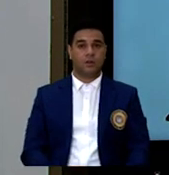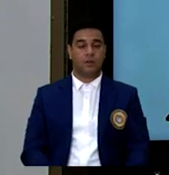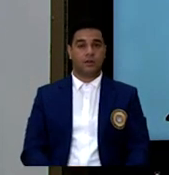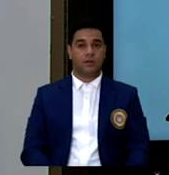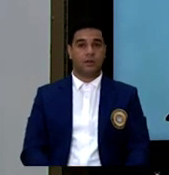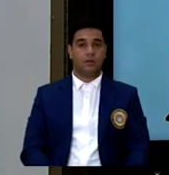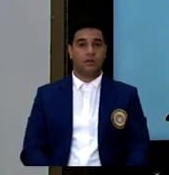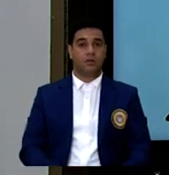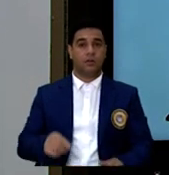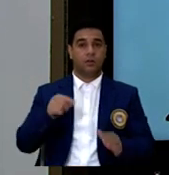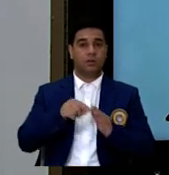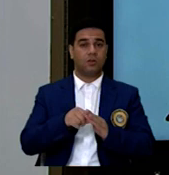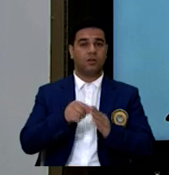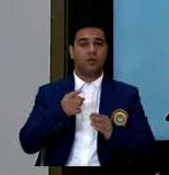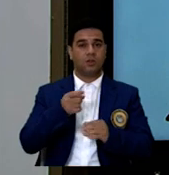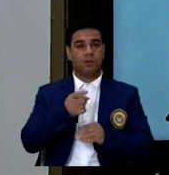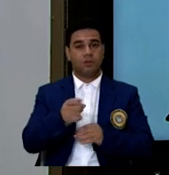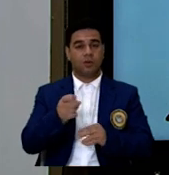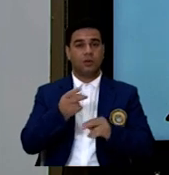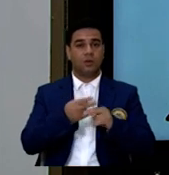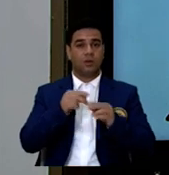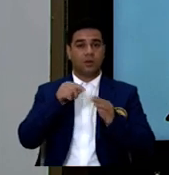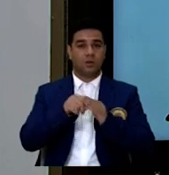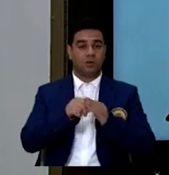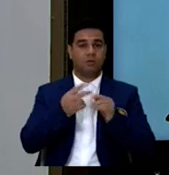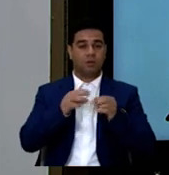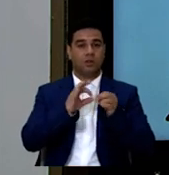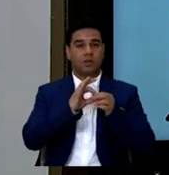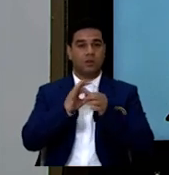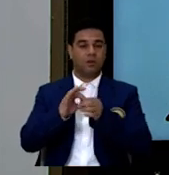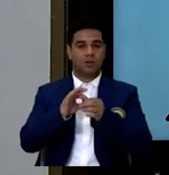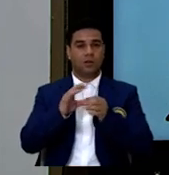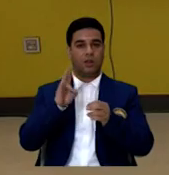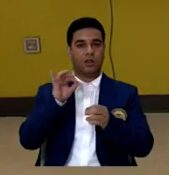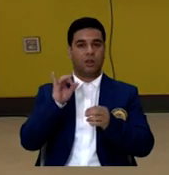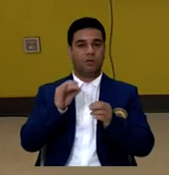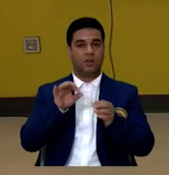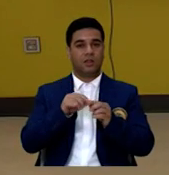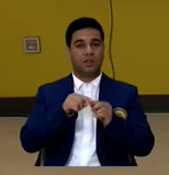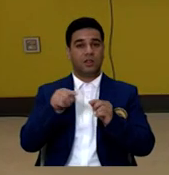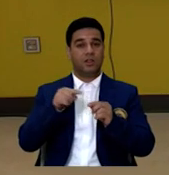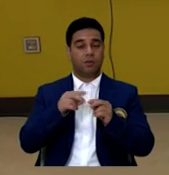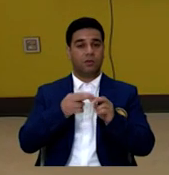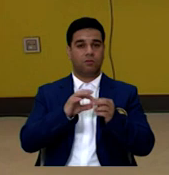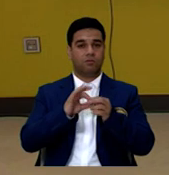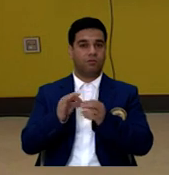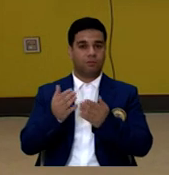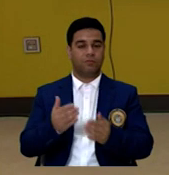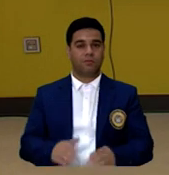Demak, halqali chuvalchanglarning nerv sistemasi zanjir tipida tuzilgan. Javobni to'g'ri